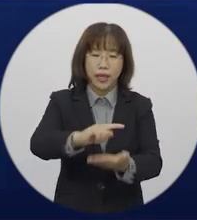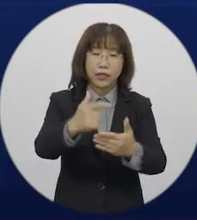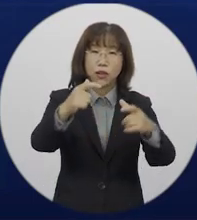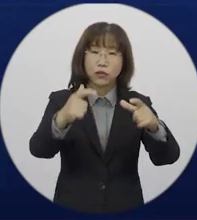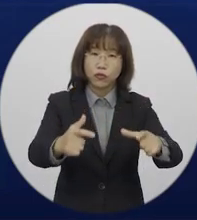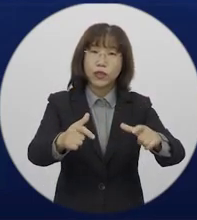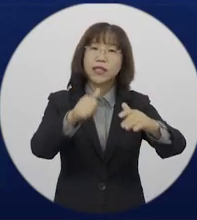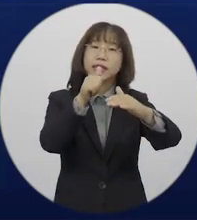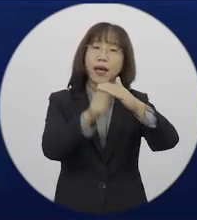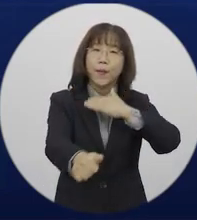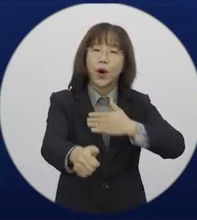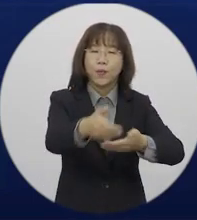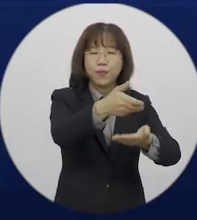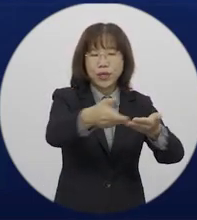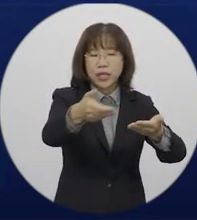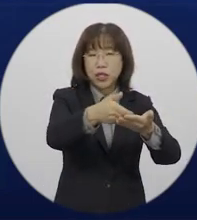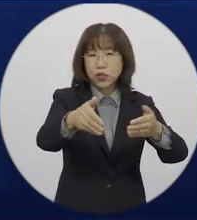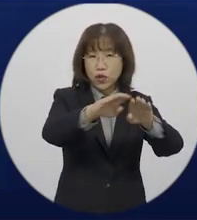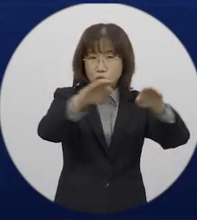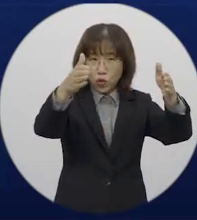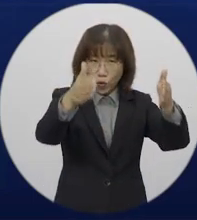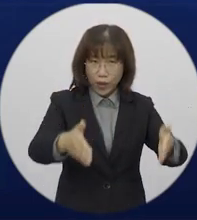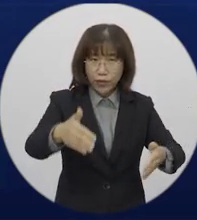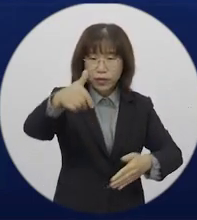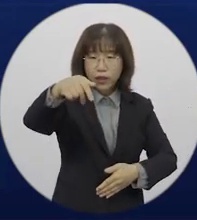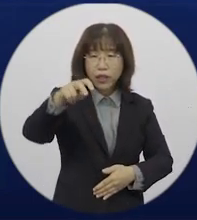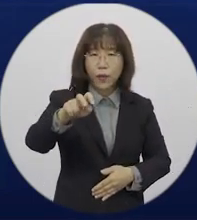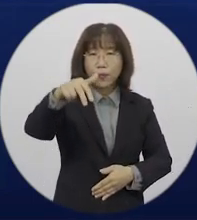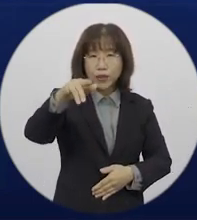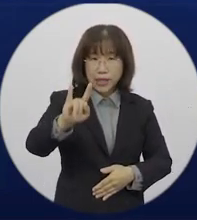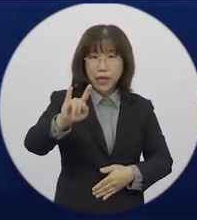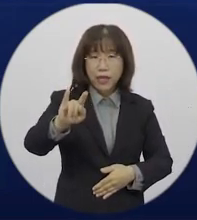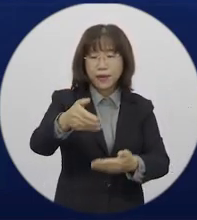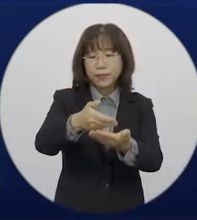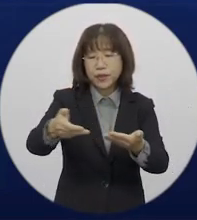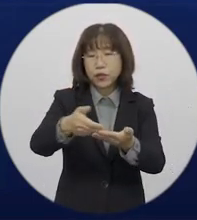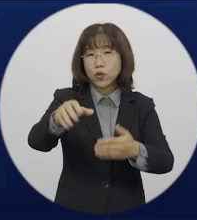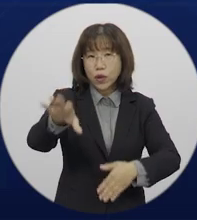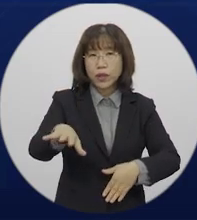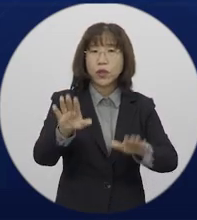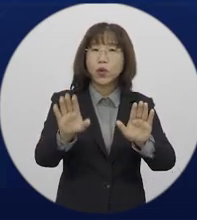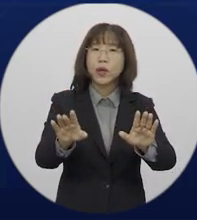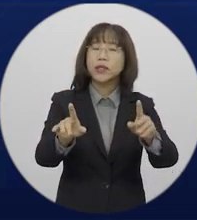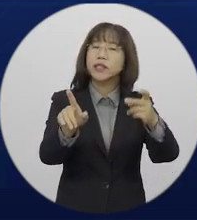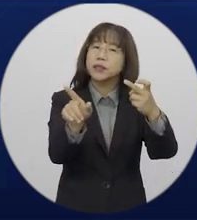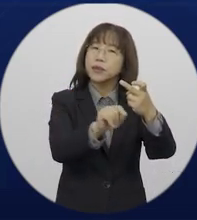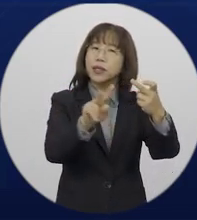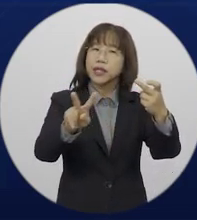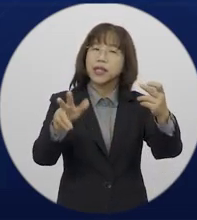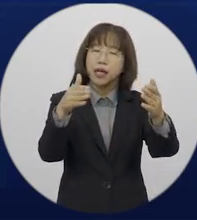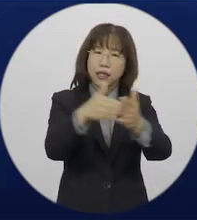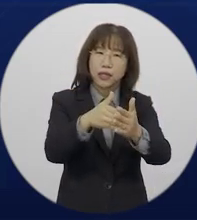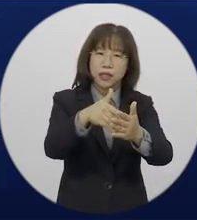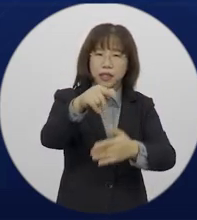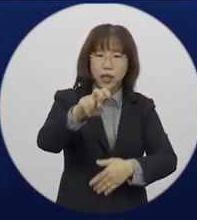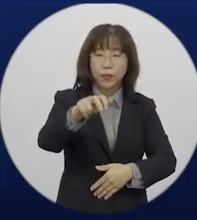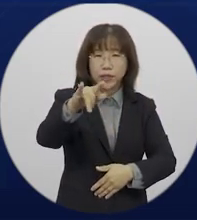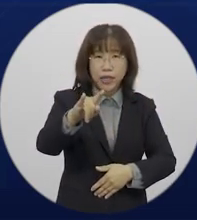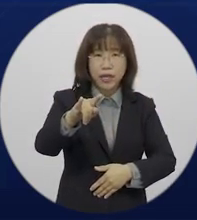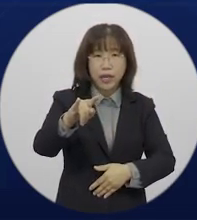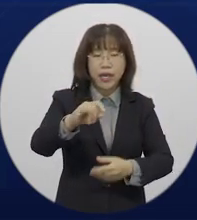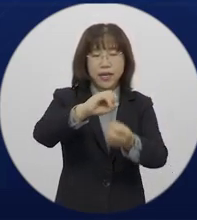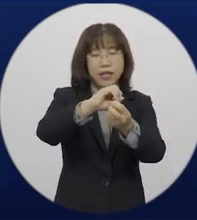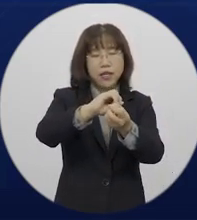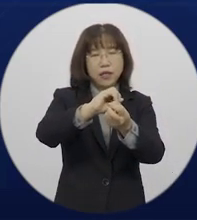강서고 의 대표 미술관인 겸재 정선 미술관에서 오늘 12월 1일까지 겸 제화 온 재조명